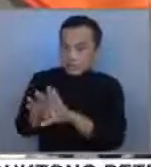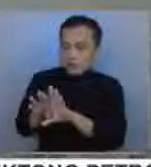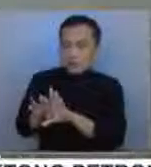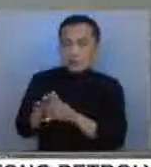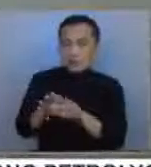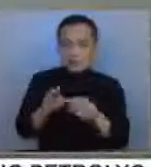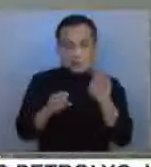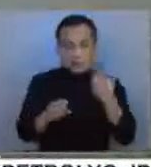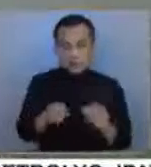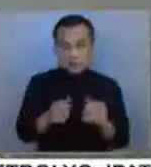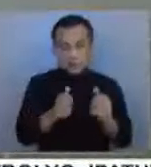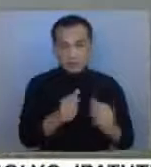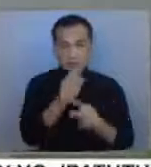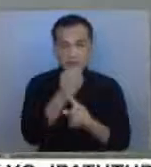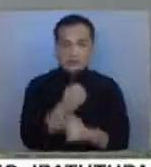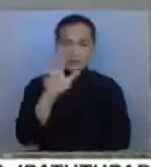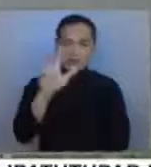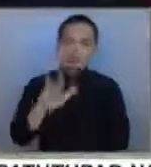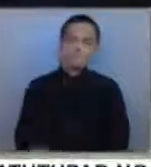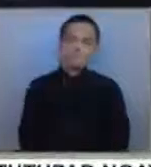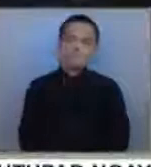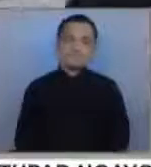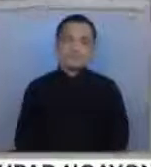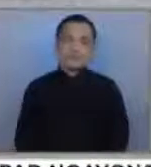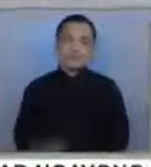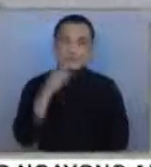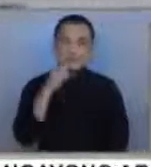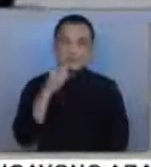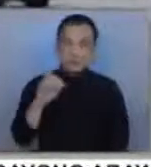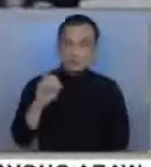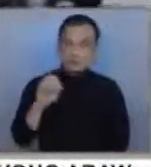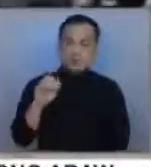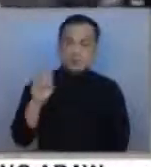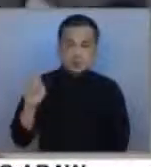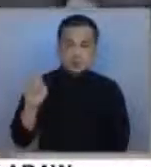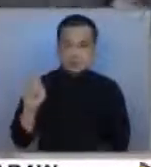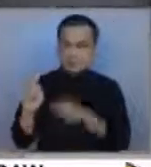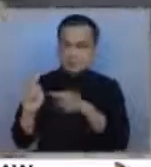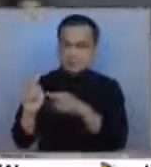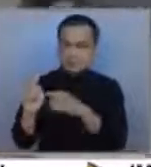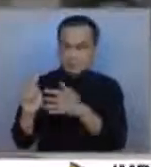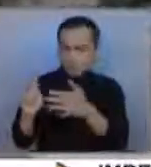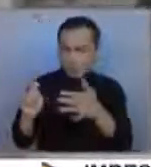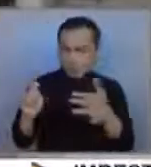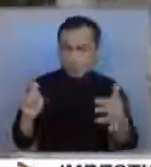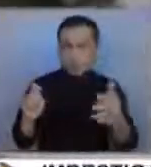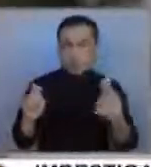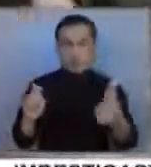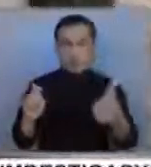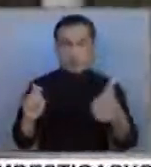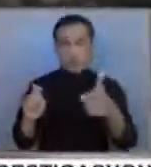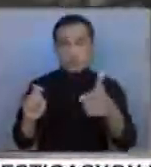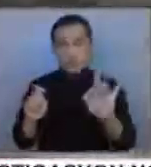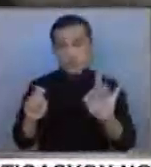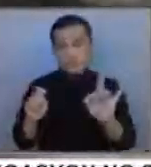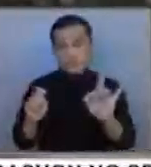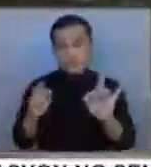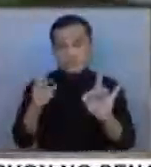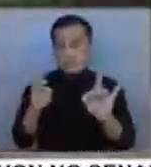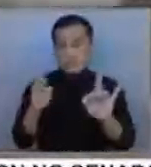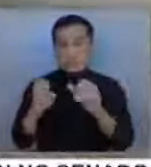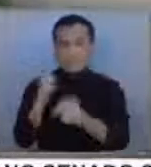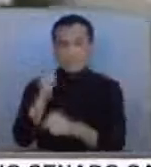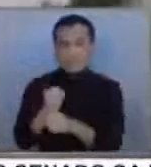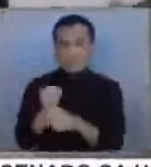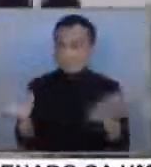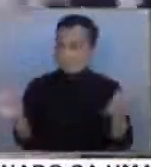3. Sinabi ng Department of Transportation, tatagal hanggang 2028 o 6 na taon na sarado sa daloy ng trapiko